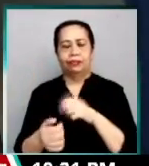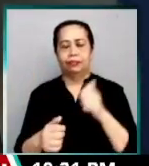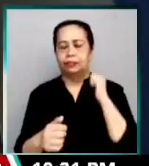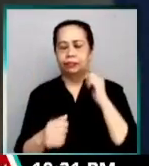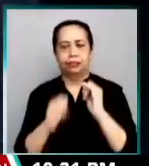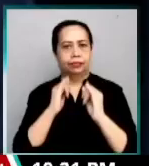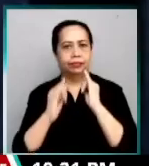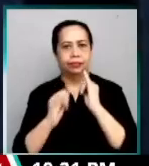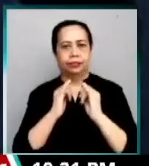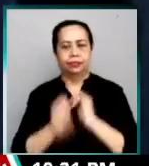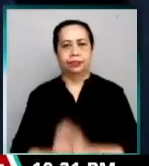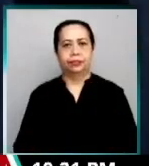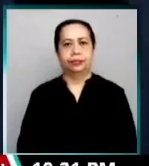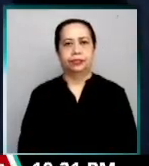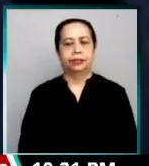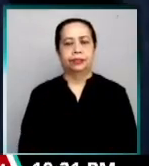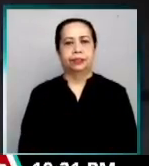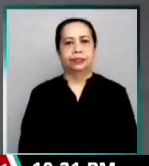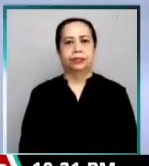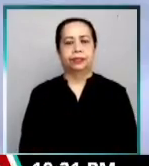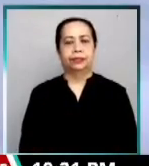ng pahayag.